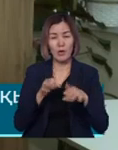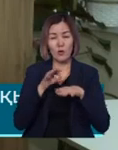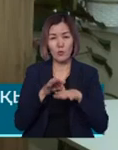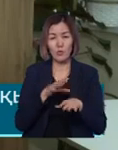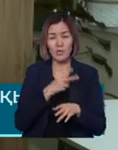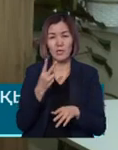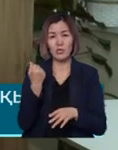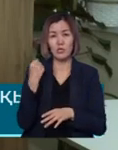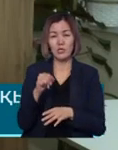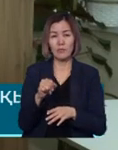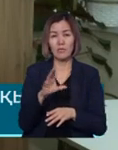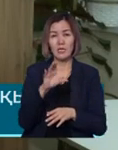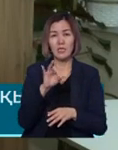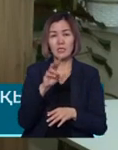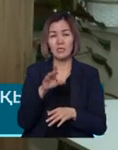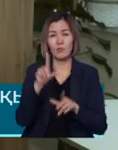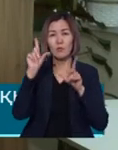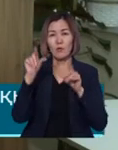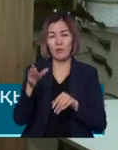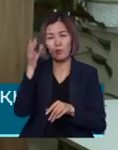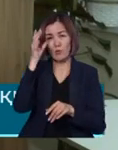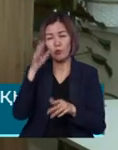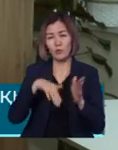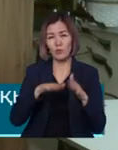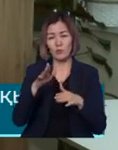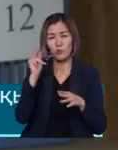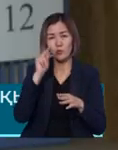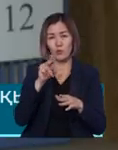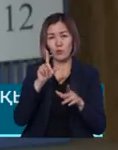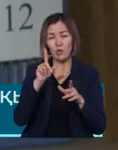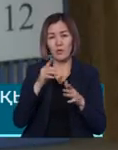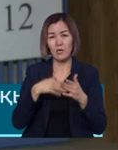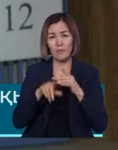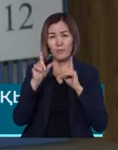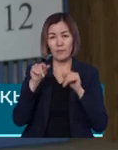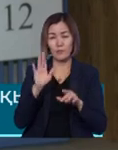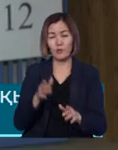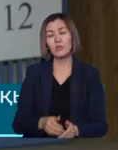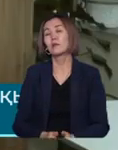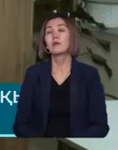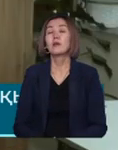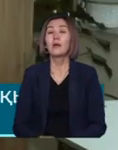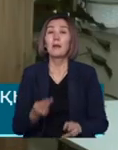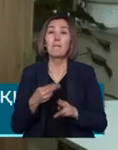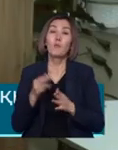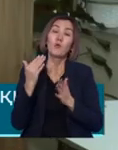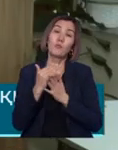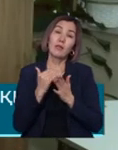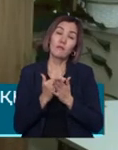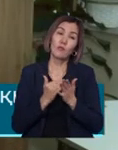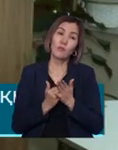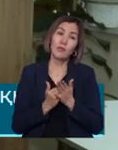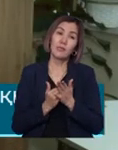2 жеңімпазы Сингапурға барып білім тәжірибесін алуға, оқуға кетті. Бұл платформаның ерекшелігі